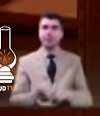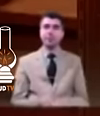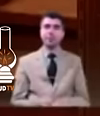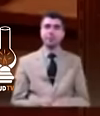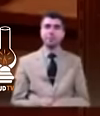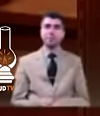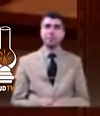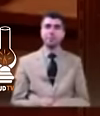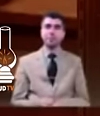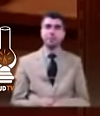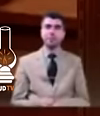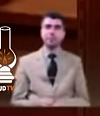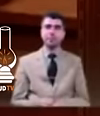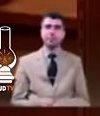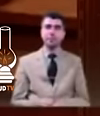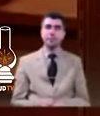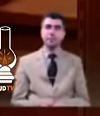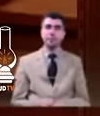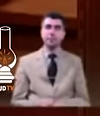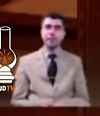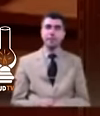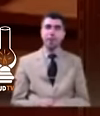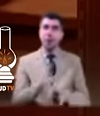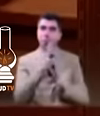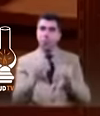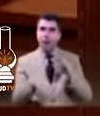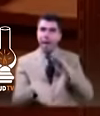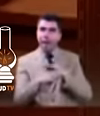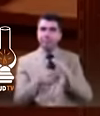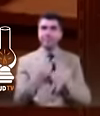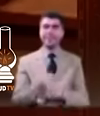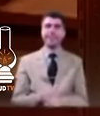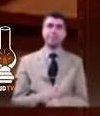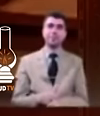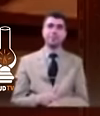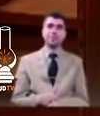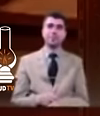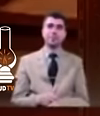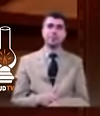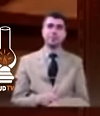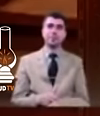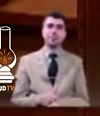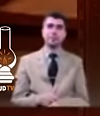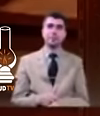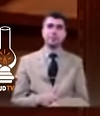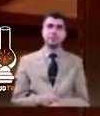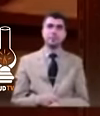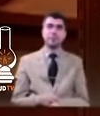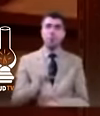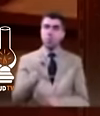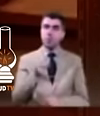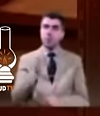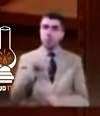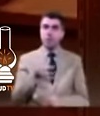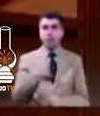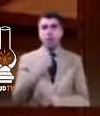الداخليه. وقيل عرف هذا التدخل ديالك وهو يخرج. لا بصدق